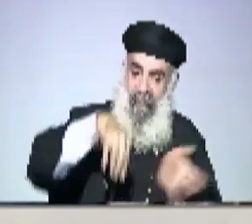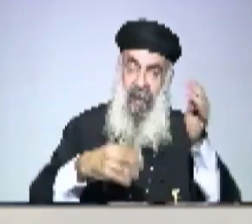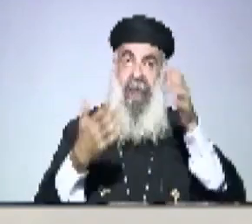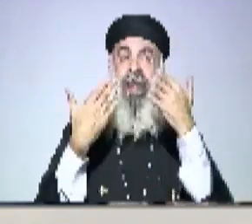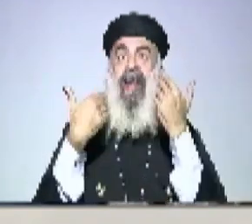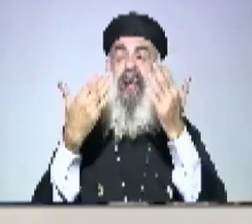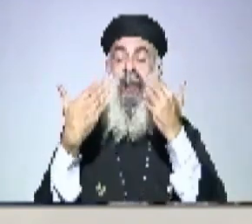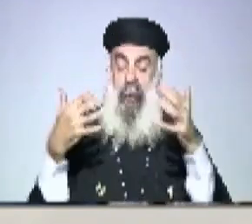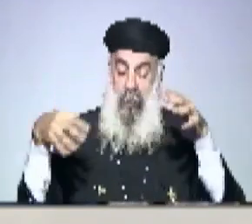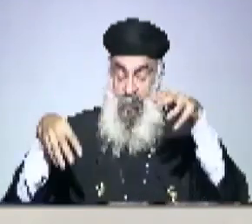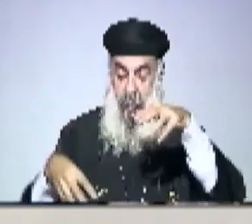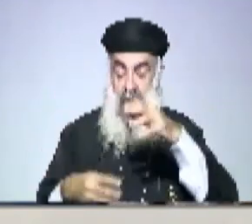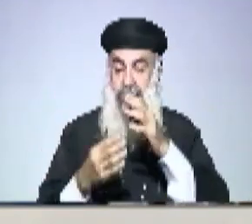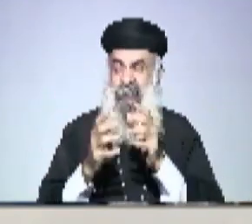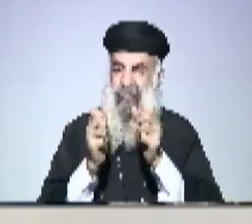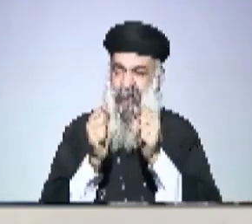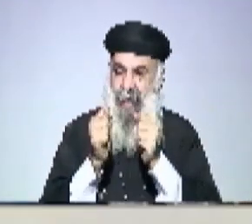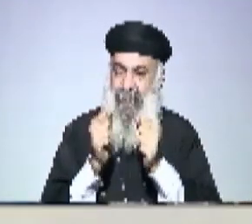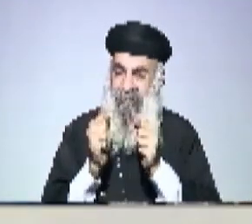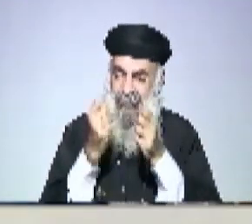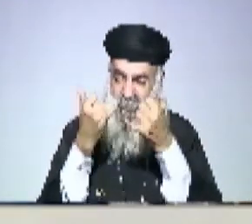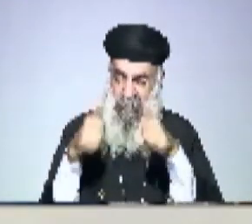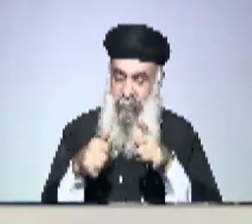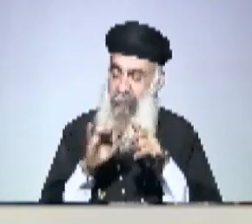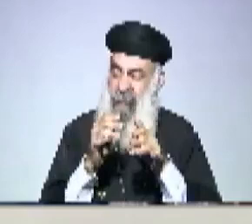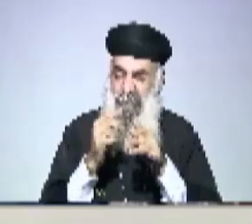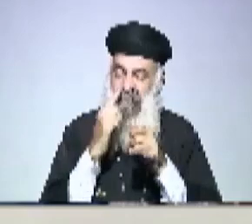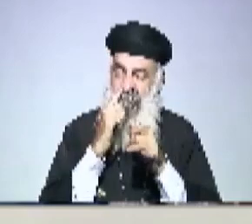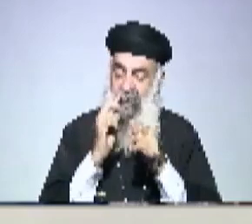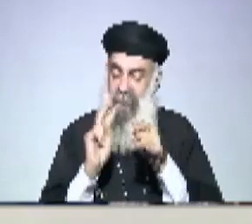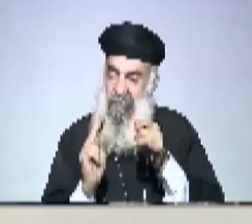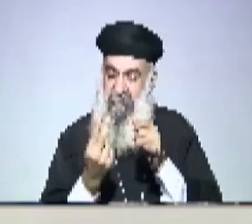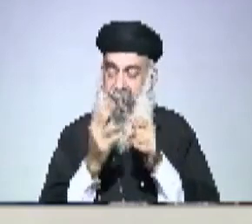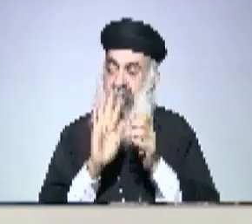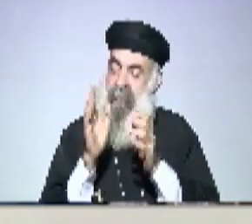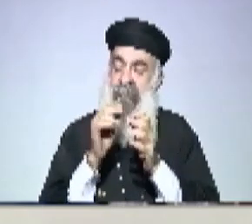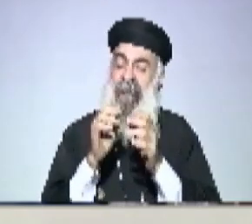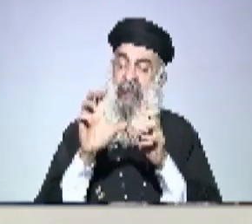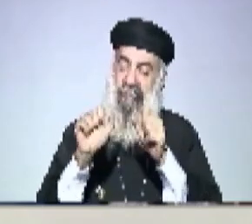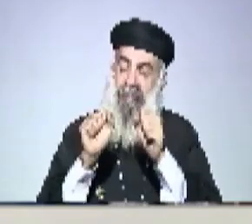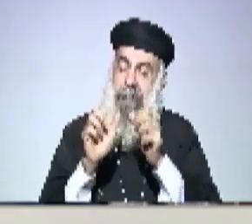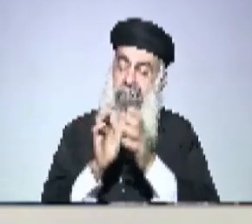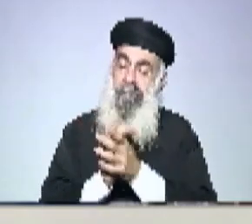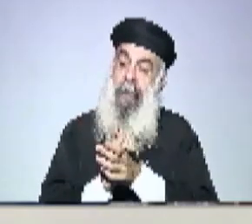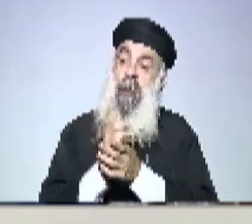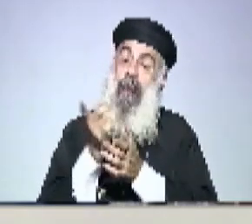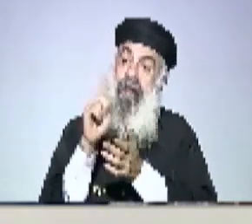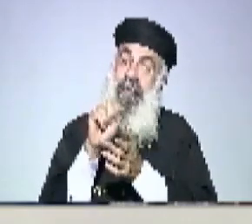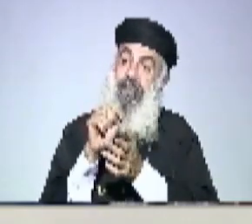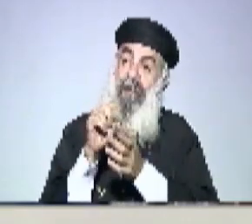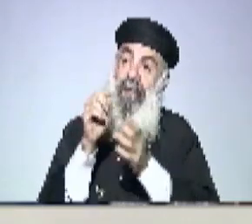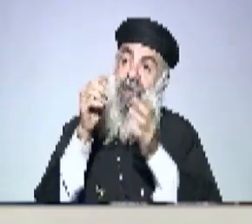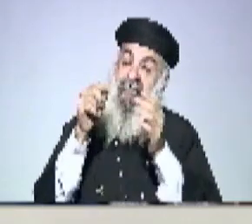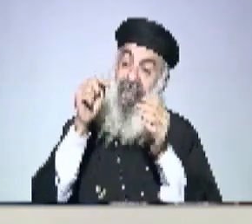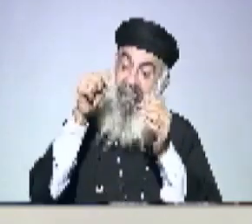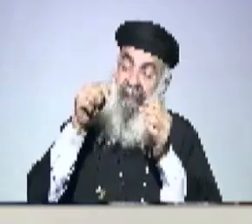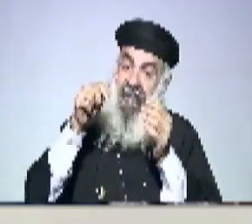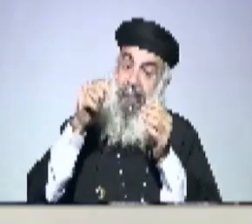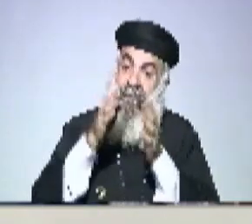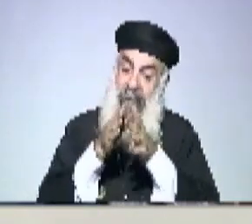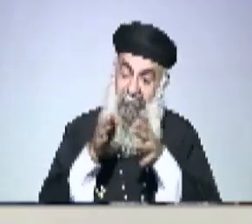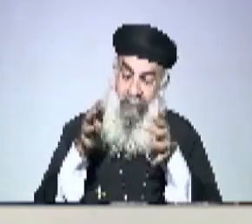للهواء ما يحصلش تعفن في الطينه بتاعه الارض وفي نفس الوقت عشان يبقى فيه